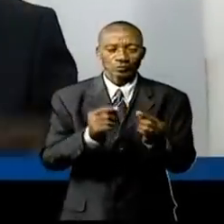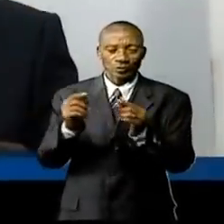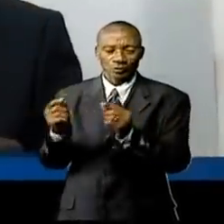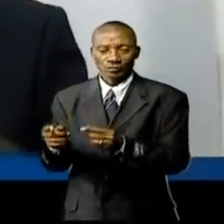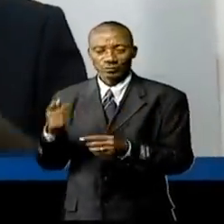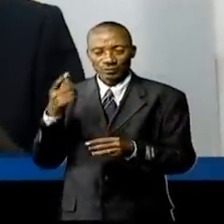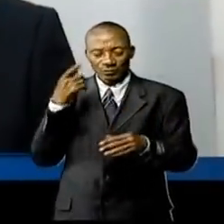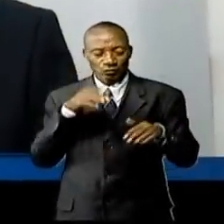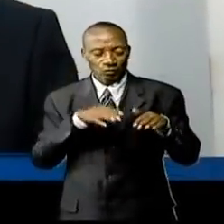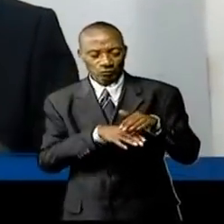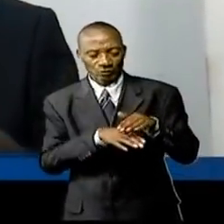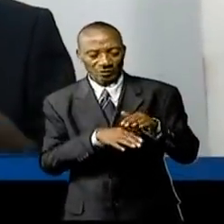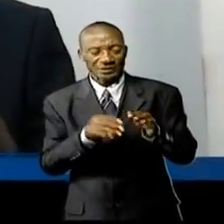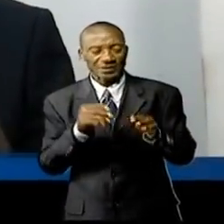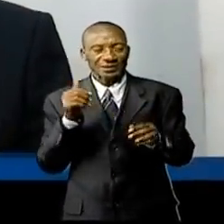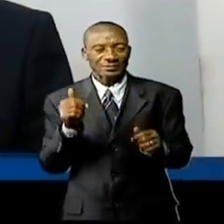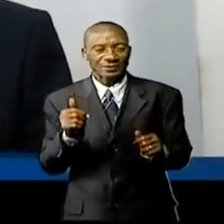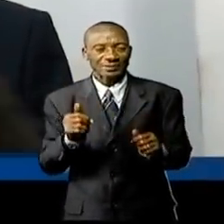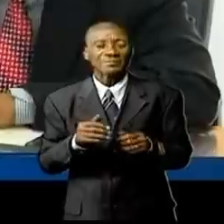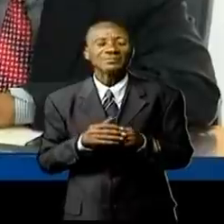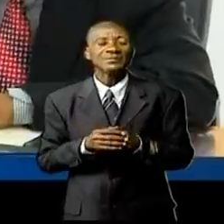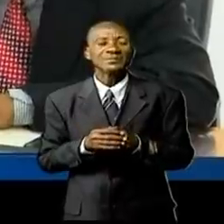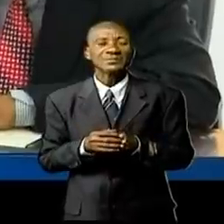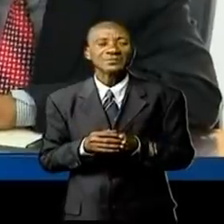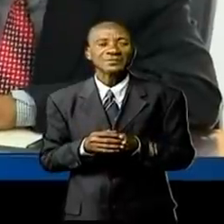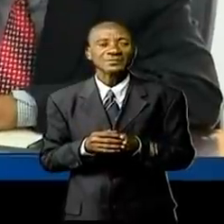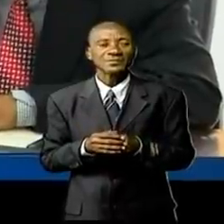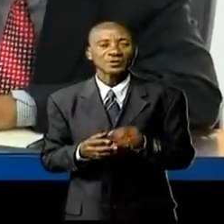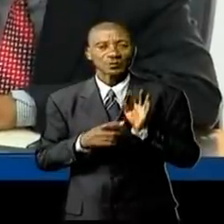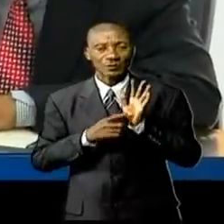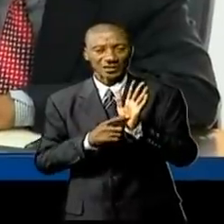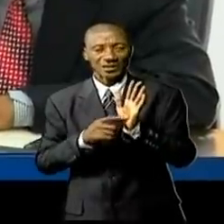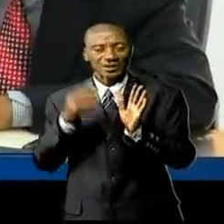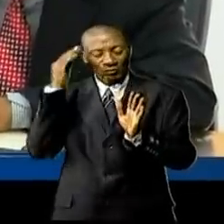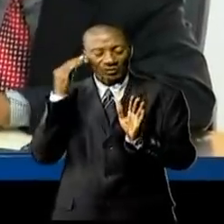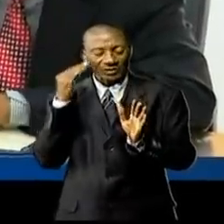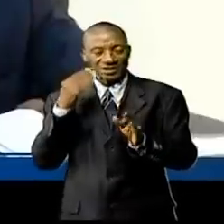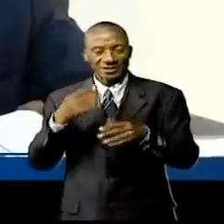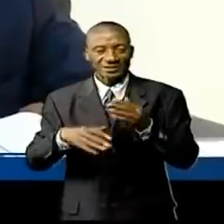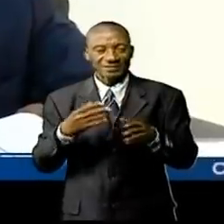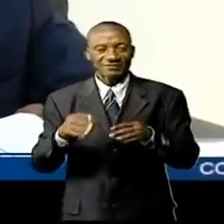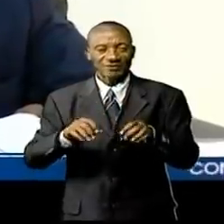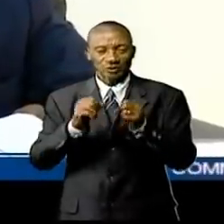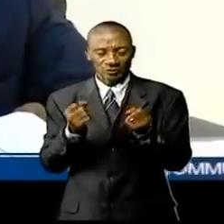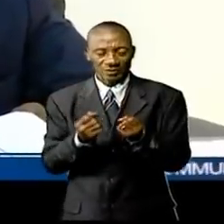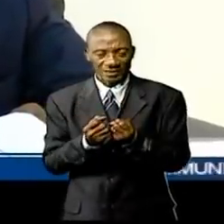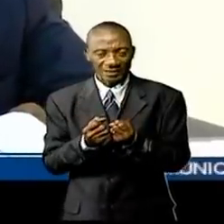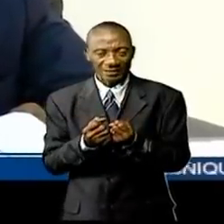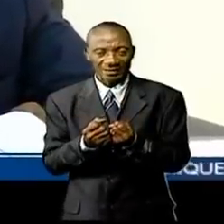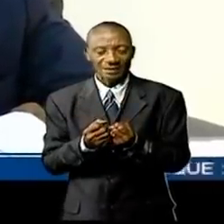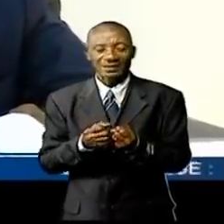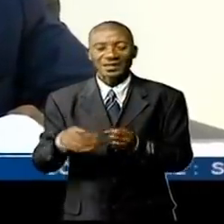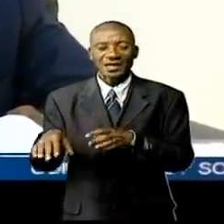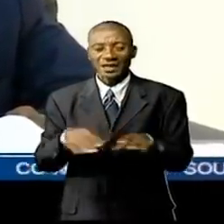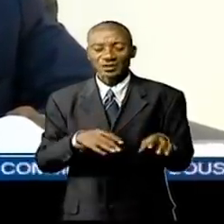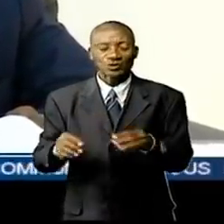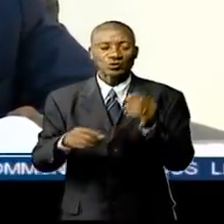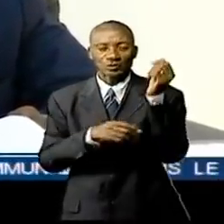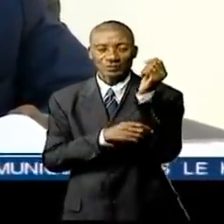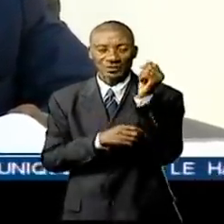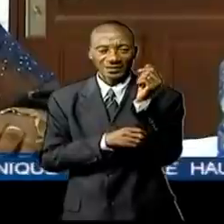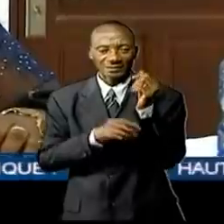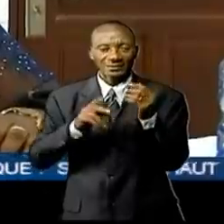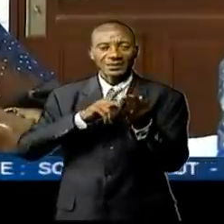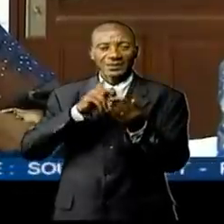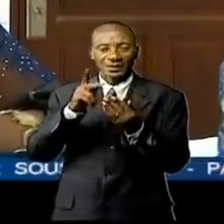protection sociale ont chacune, en ce qui la concerne, présenté au ministre des Affaires sociales et Action humanitaire, Modeste Moutinga, leur programme en